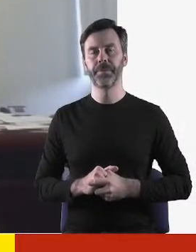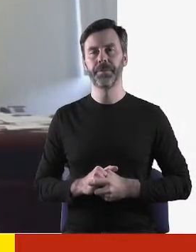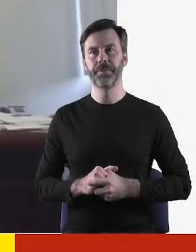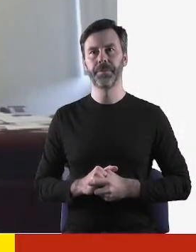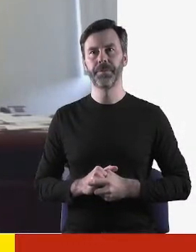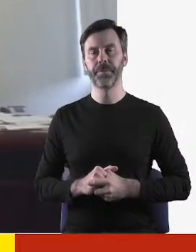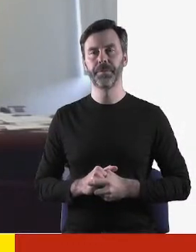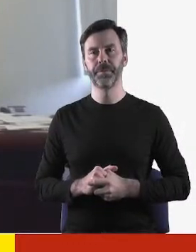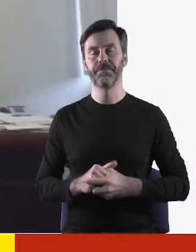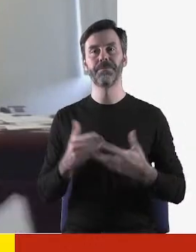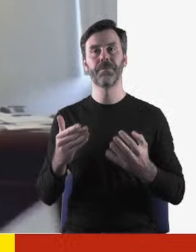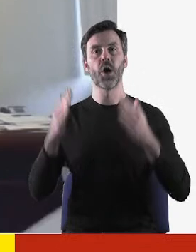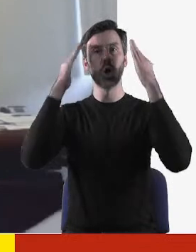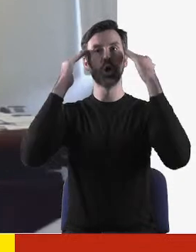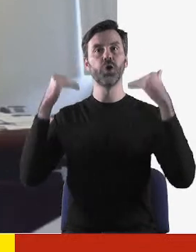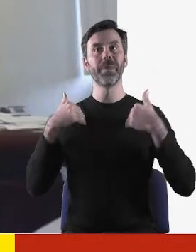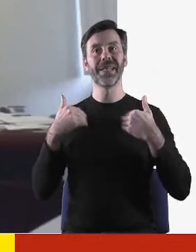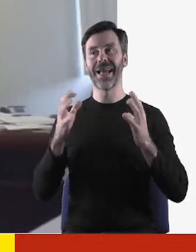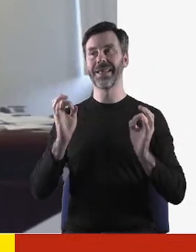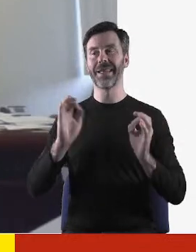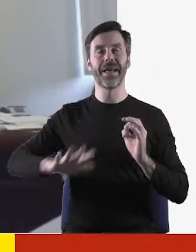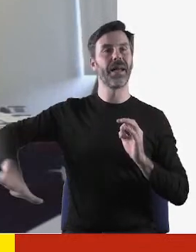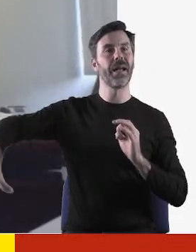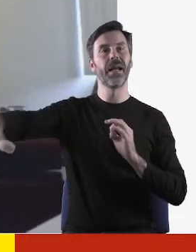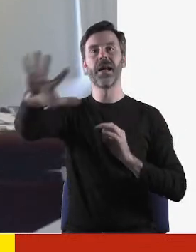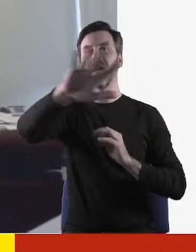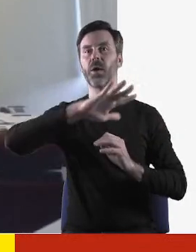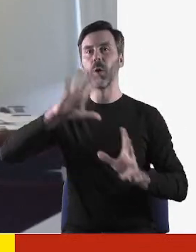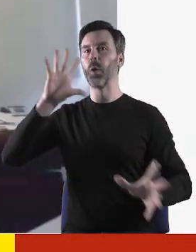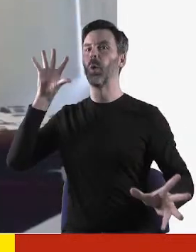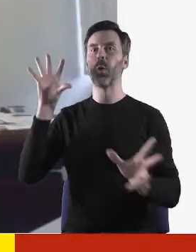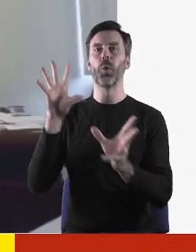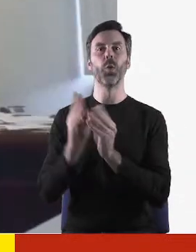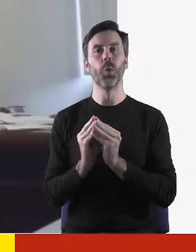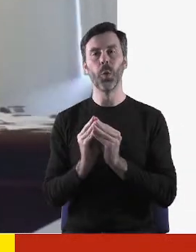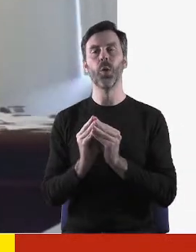W naszych szpitalach obecnie przebywa,